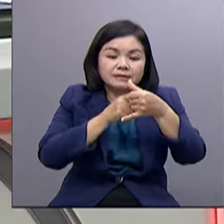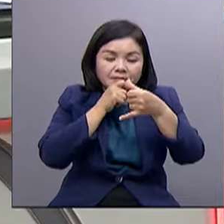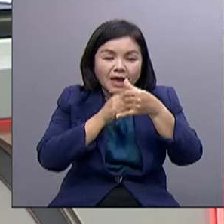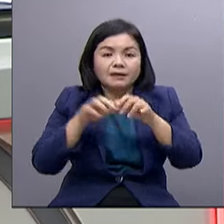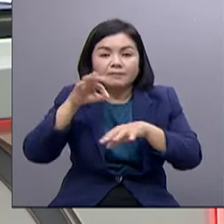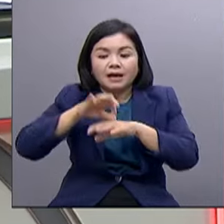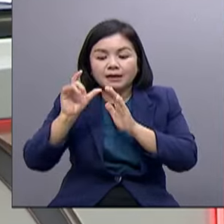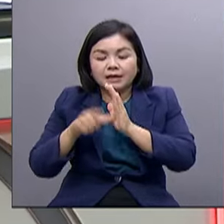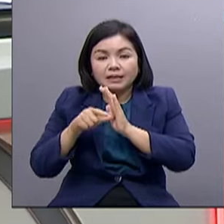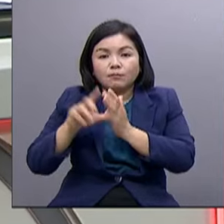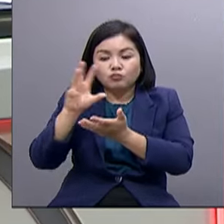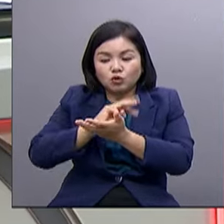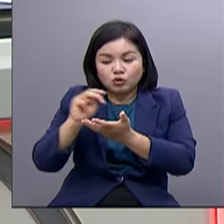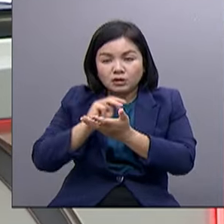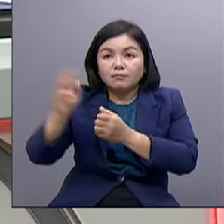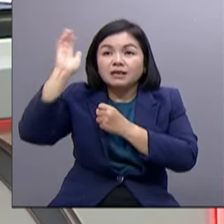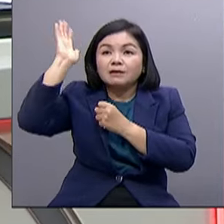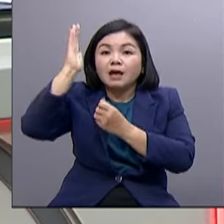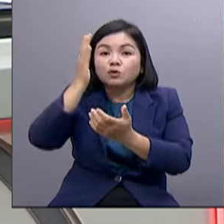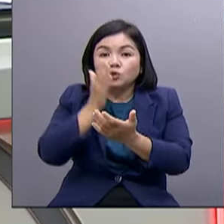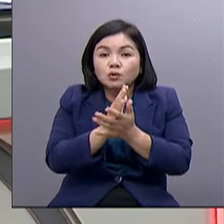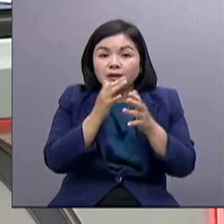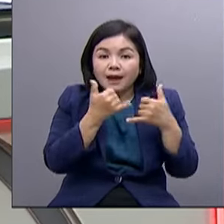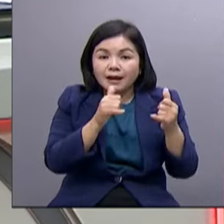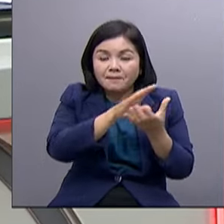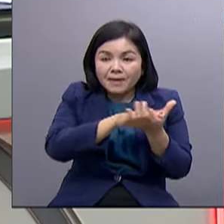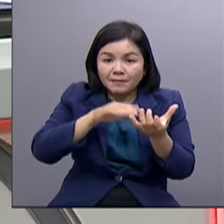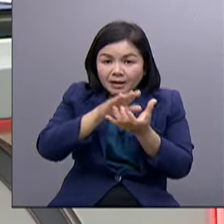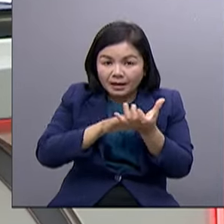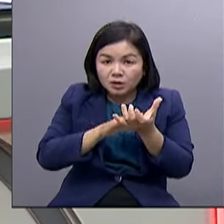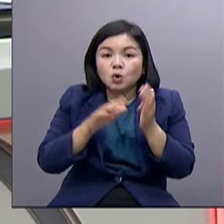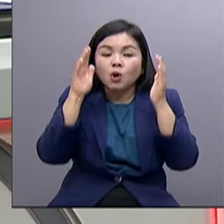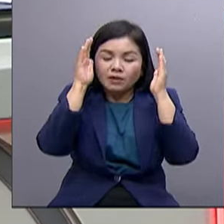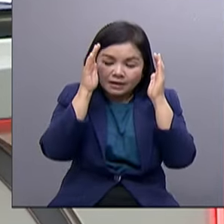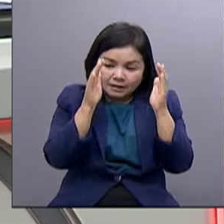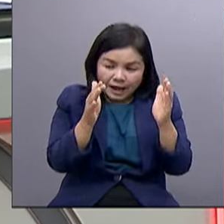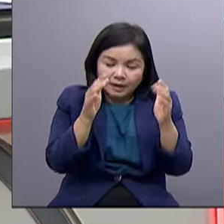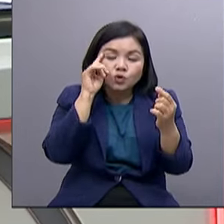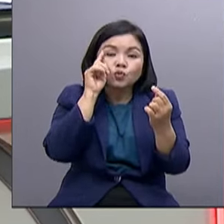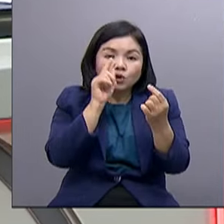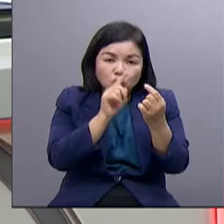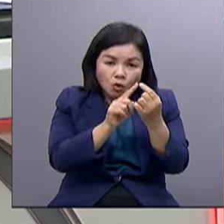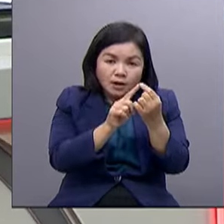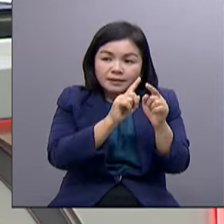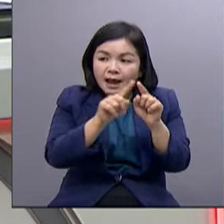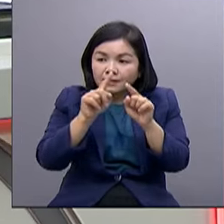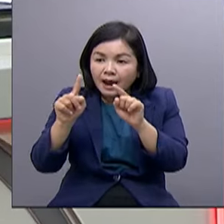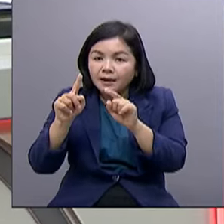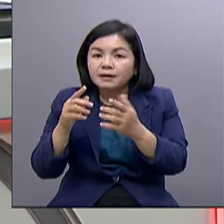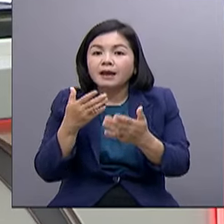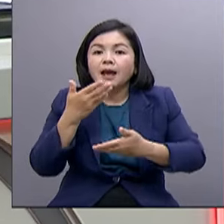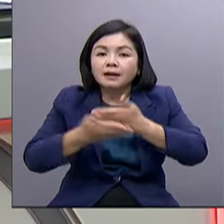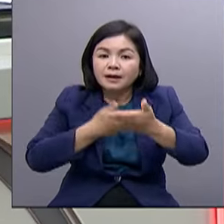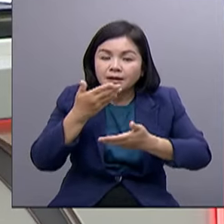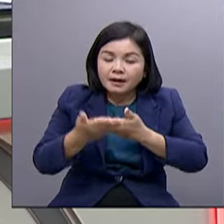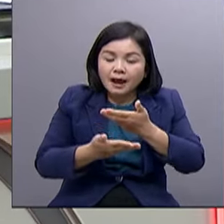ธิการมูลนิธิรณรงค์หยุดพนันคือด้วยความตั้งใจด้วยวัตถุประสงค์เนี่ยมันก็มองได้ว่ามันออกมาใน